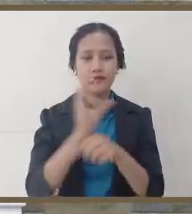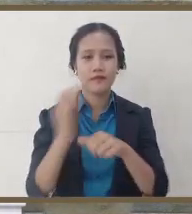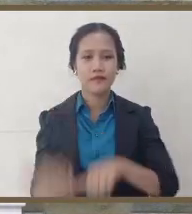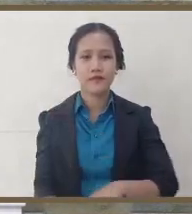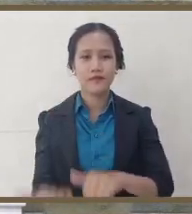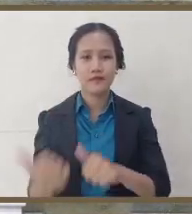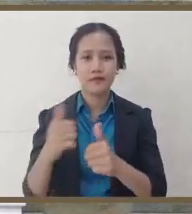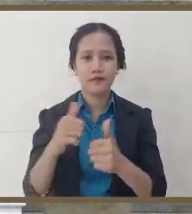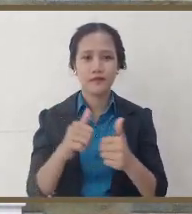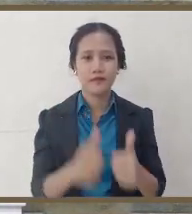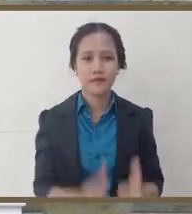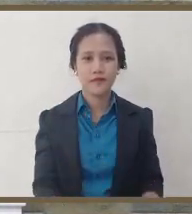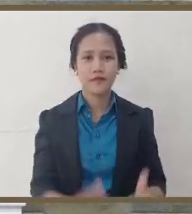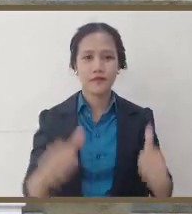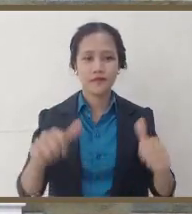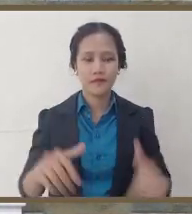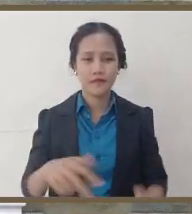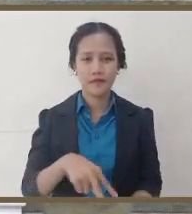baptista ay